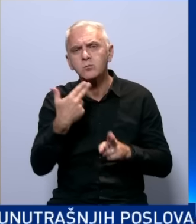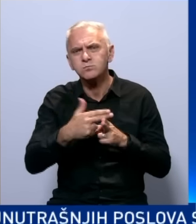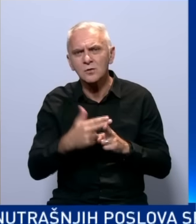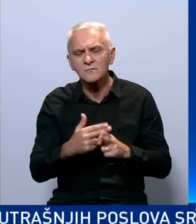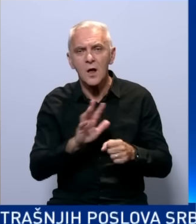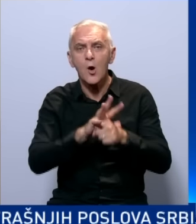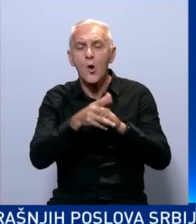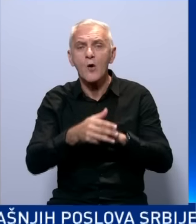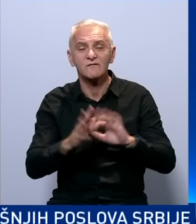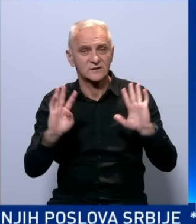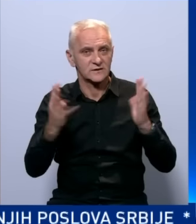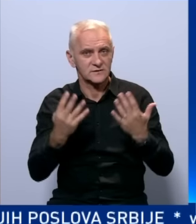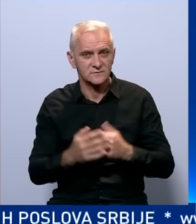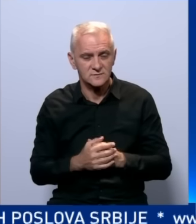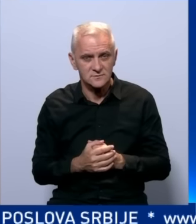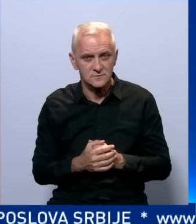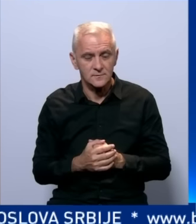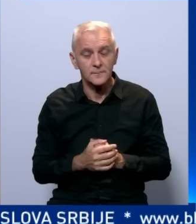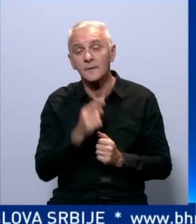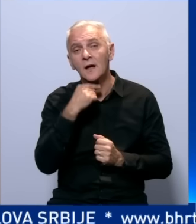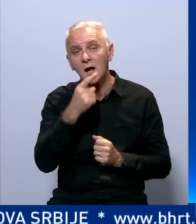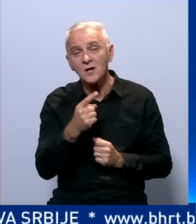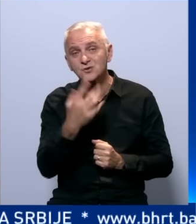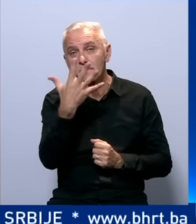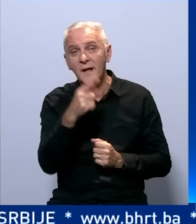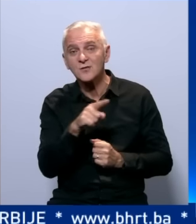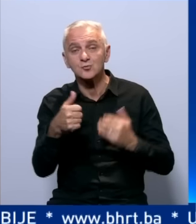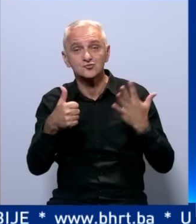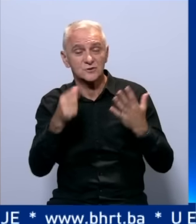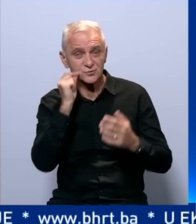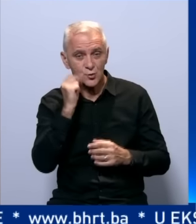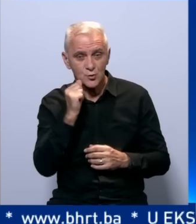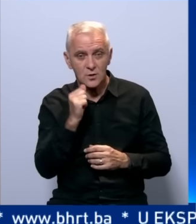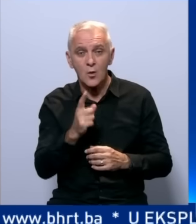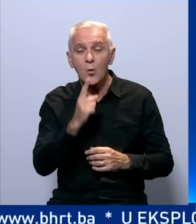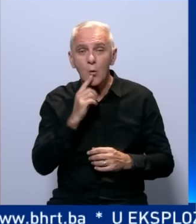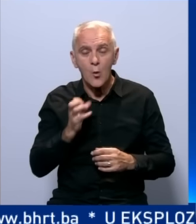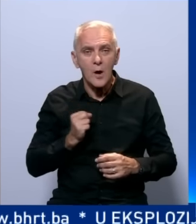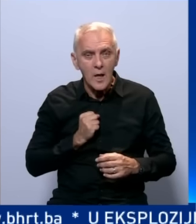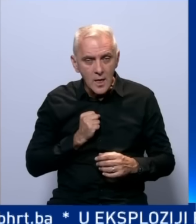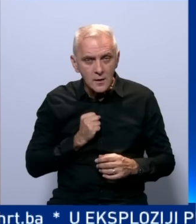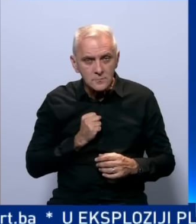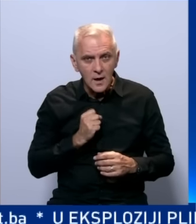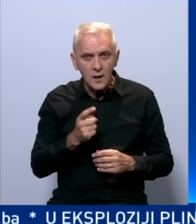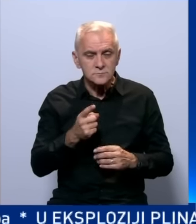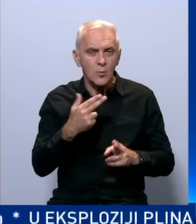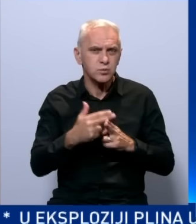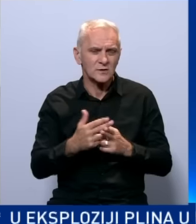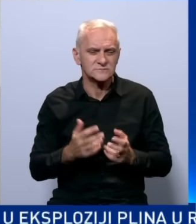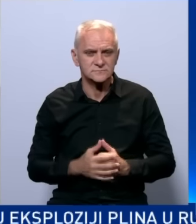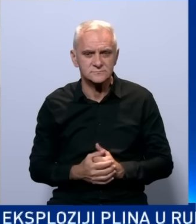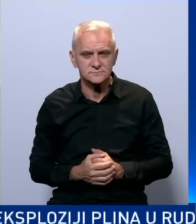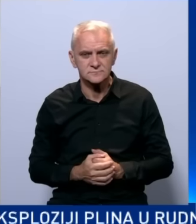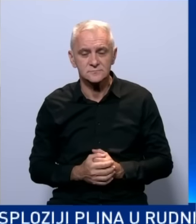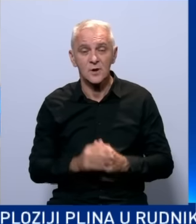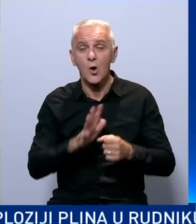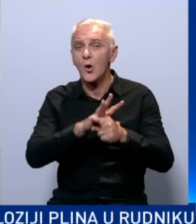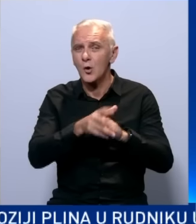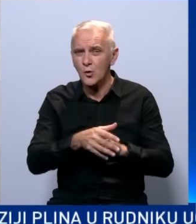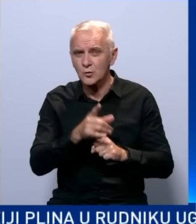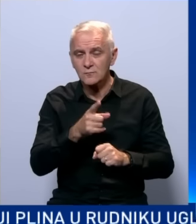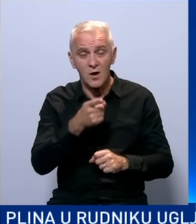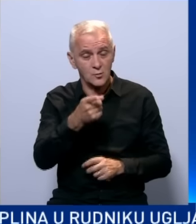od COVID-19. Dnevno se javi 5-6 pacijenata koji imaju simptome ove bolesti. COVID nije